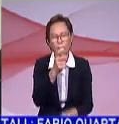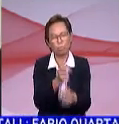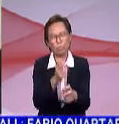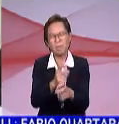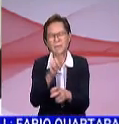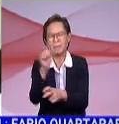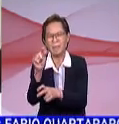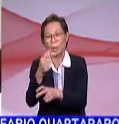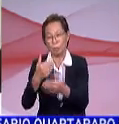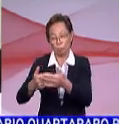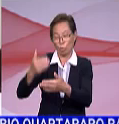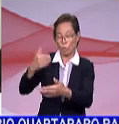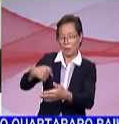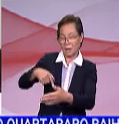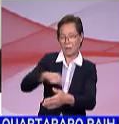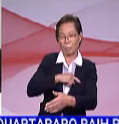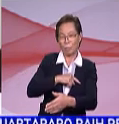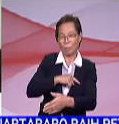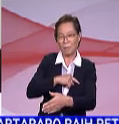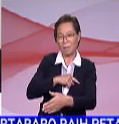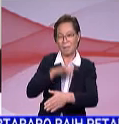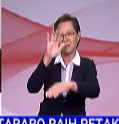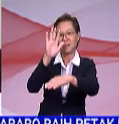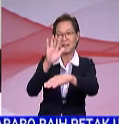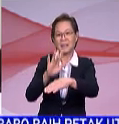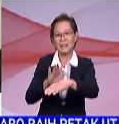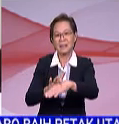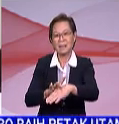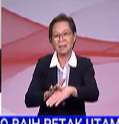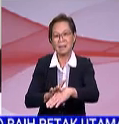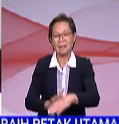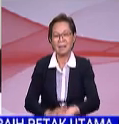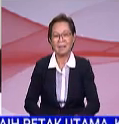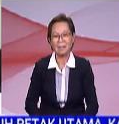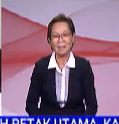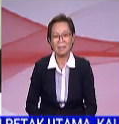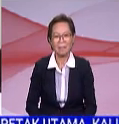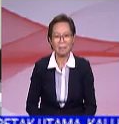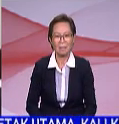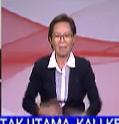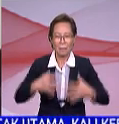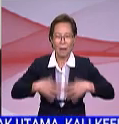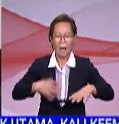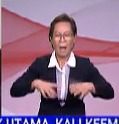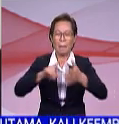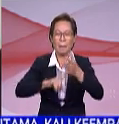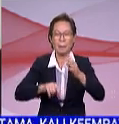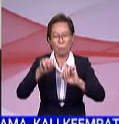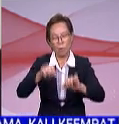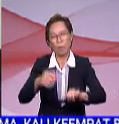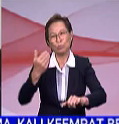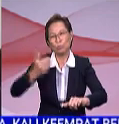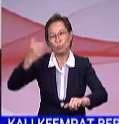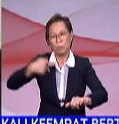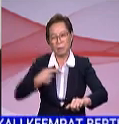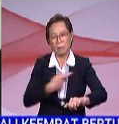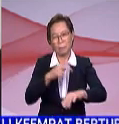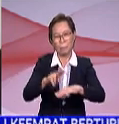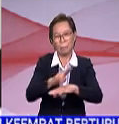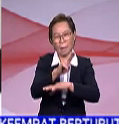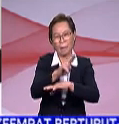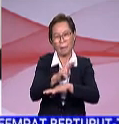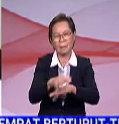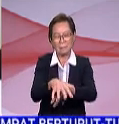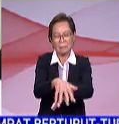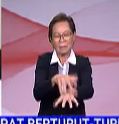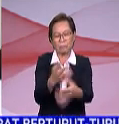sebab kalau sebelum ini kita boleh menyentuh dorang dengan tangan yang tidak pakai apa-apa, tapi sekarang kita kena pakai sarung